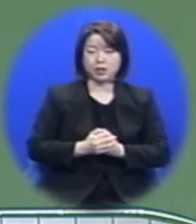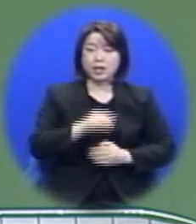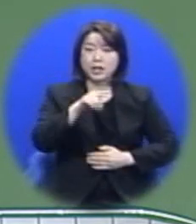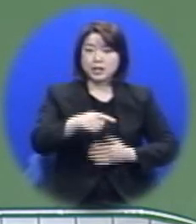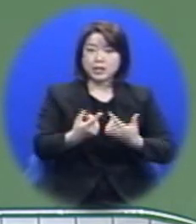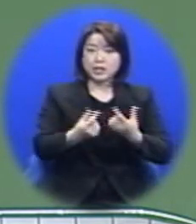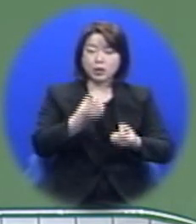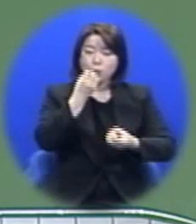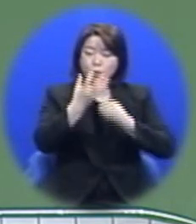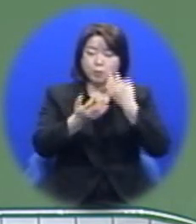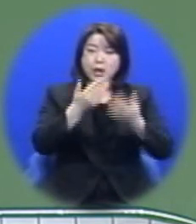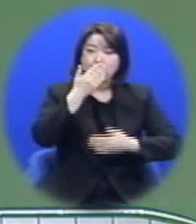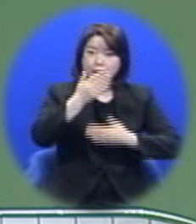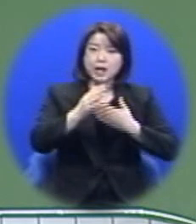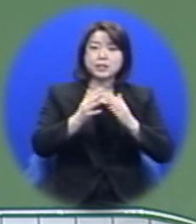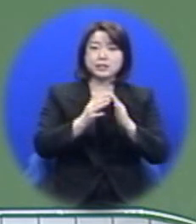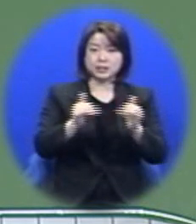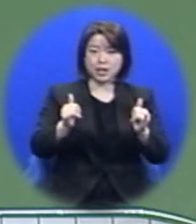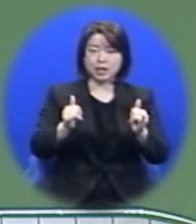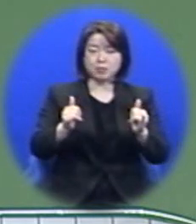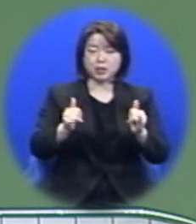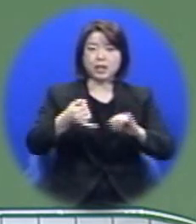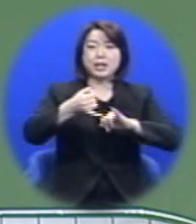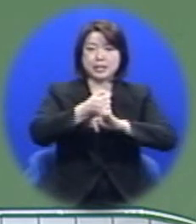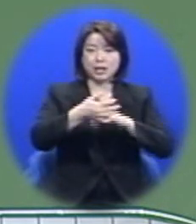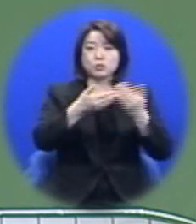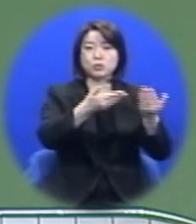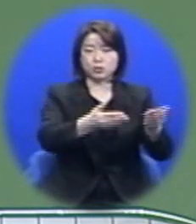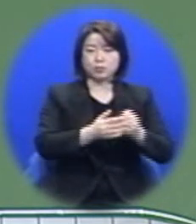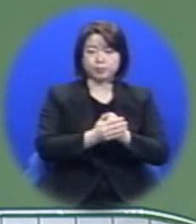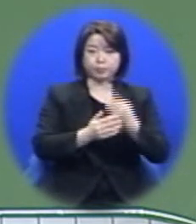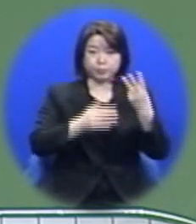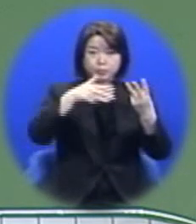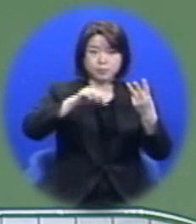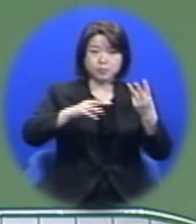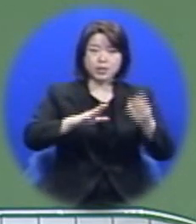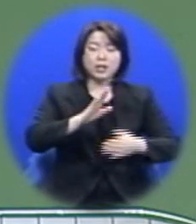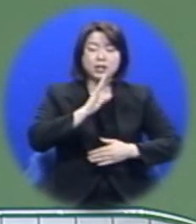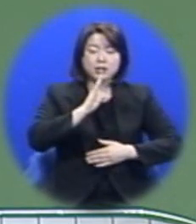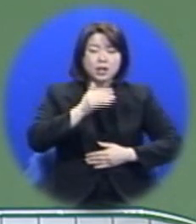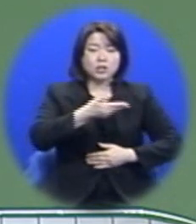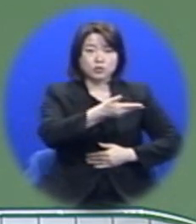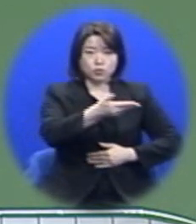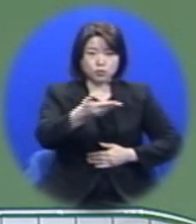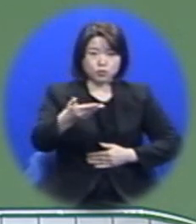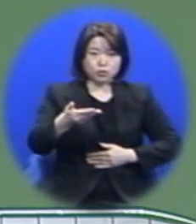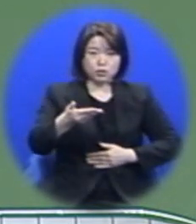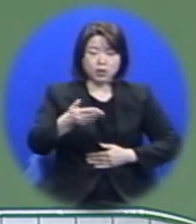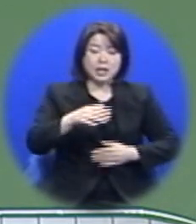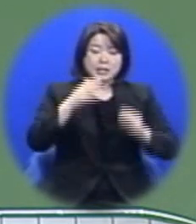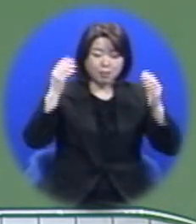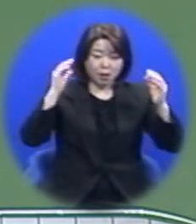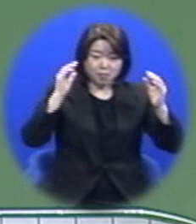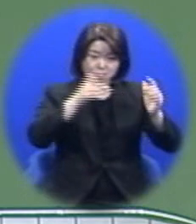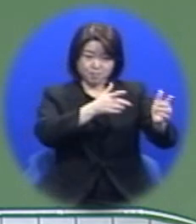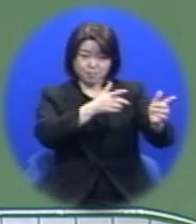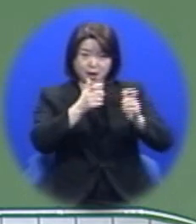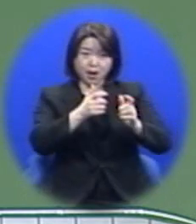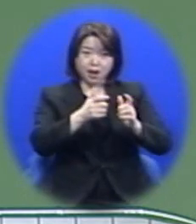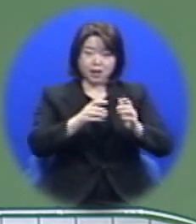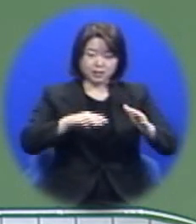사람에게 하나님은 약속하셨습니다. 3절에 정녕 주님은 너를 사냥꾼의 덫에서